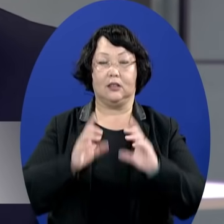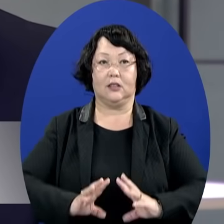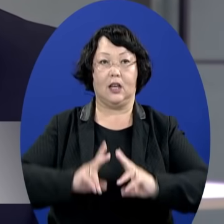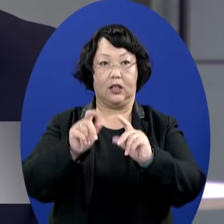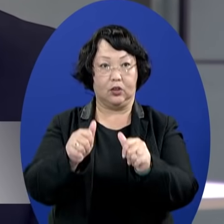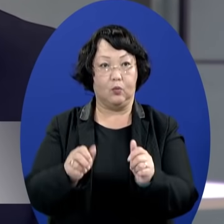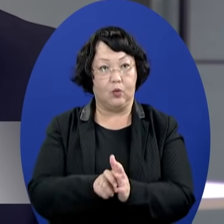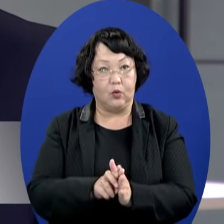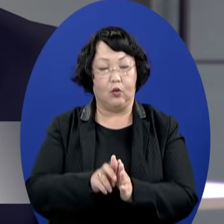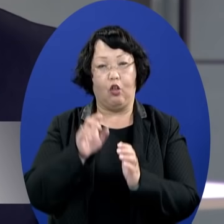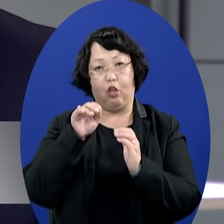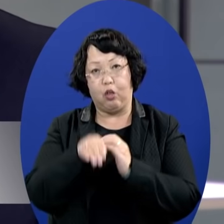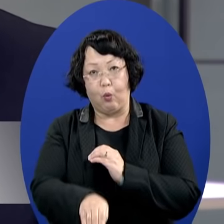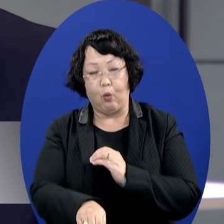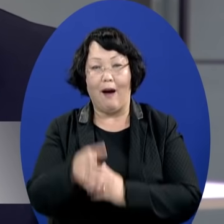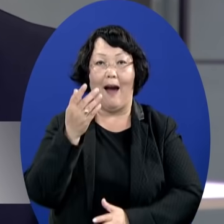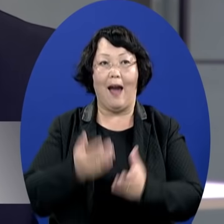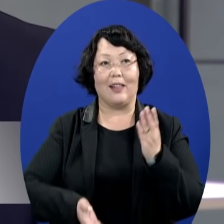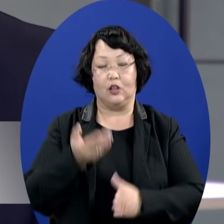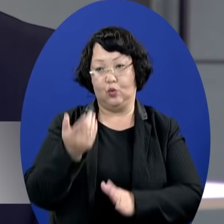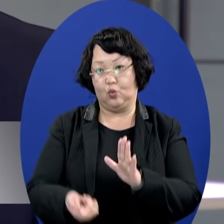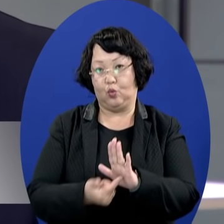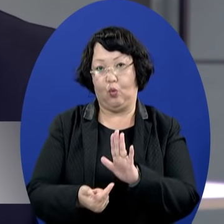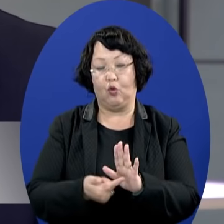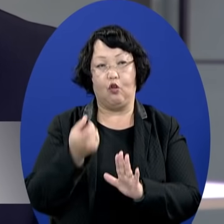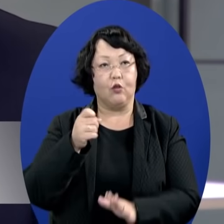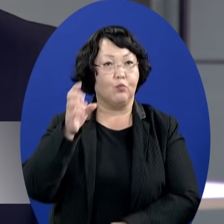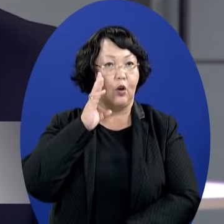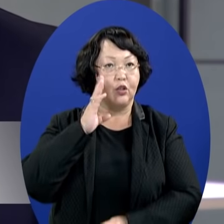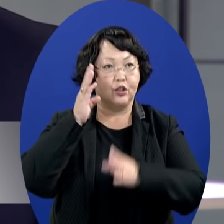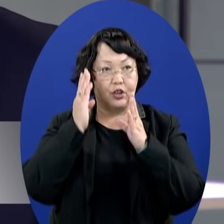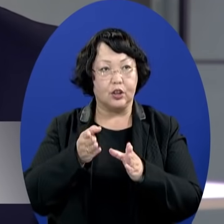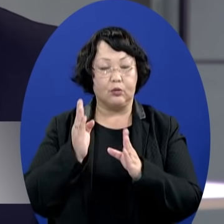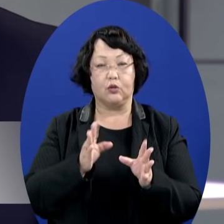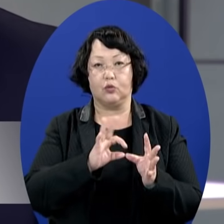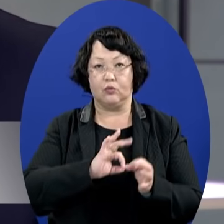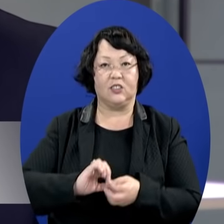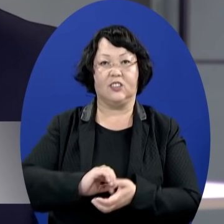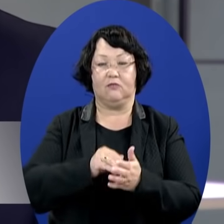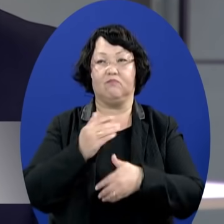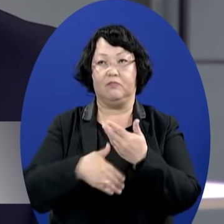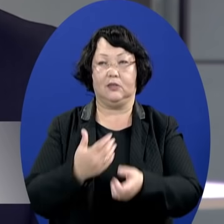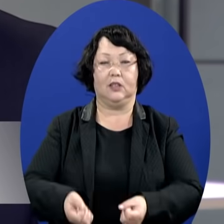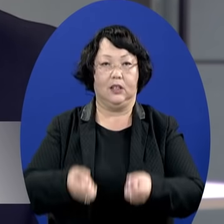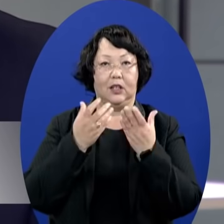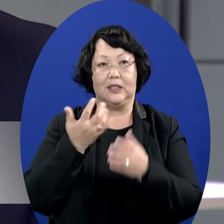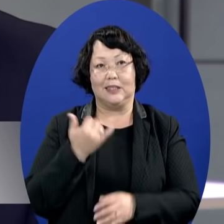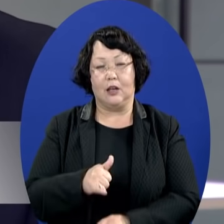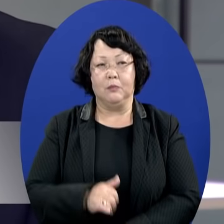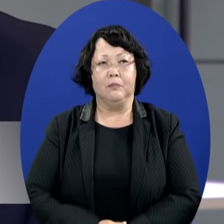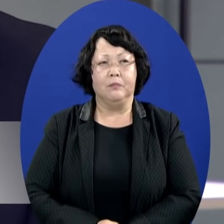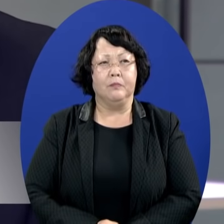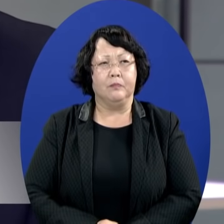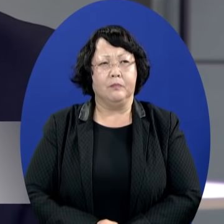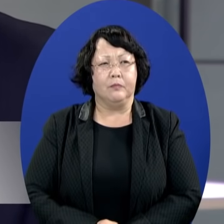Хүлээлтээс доор байх нь вэ? Гэдгээр үндэслэж энэ бодлогын шийдвэрүүд бол гарна. яг хуу зарим төв банкуд бол дэлхий